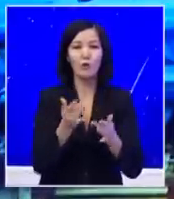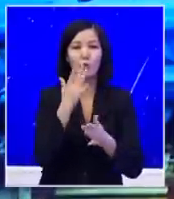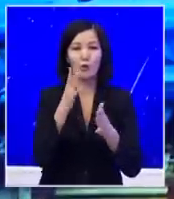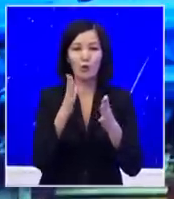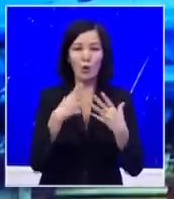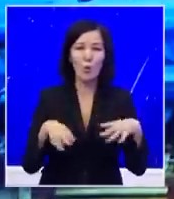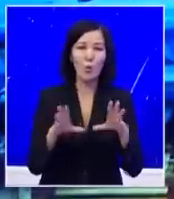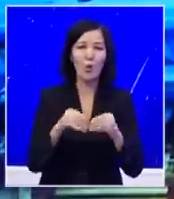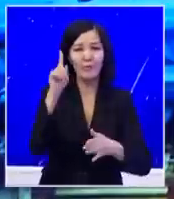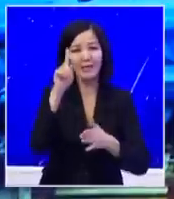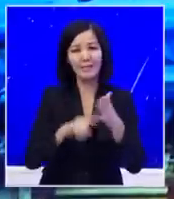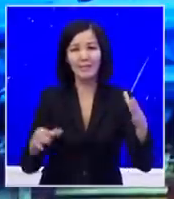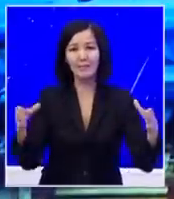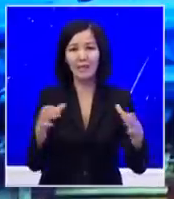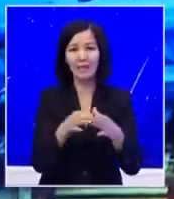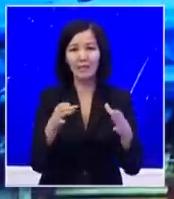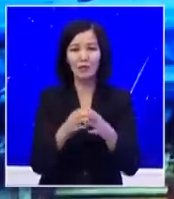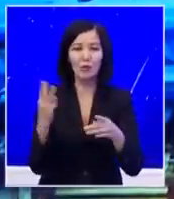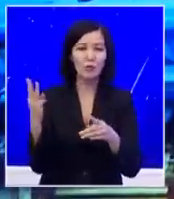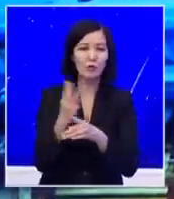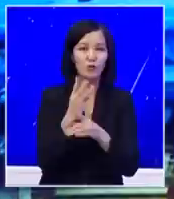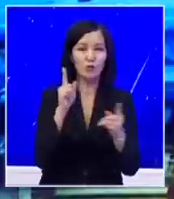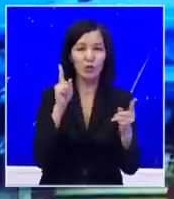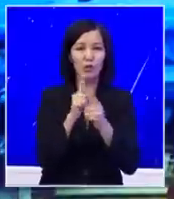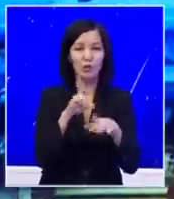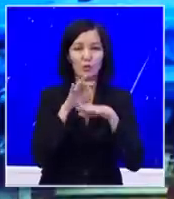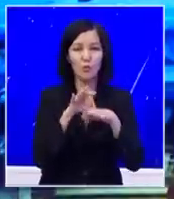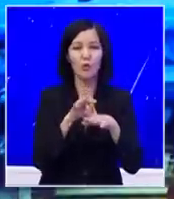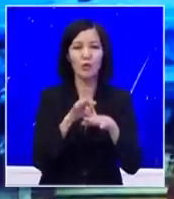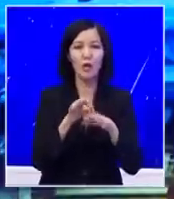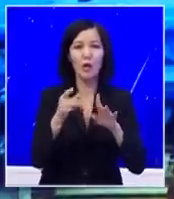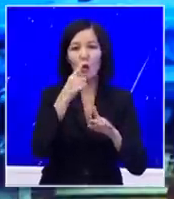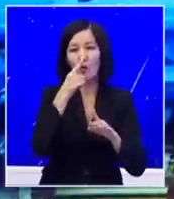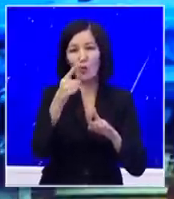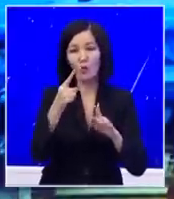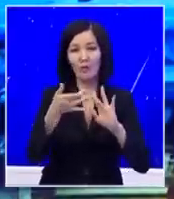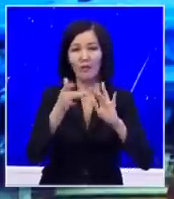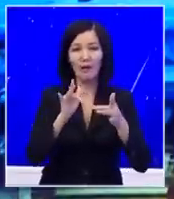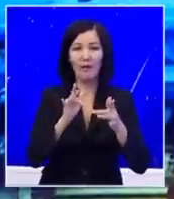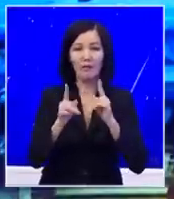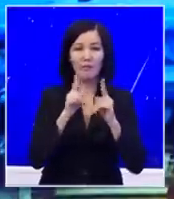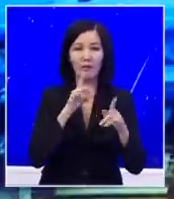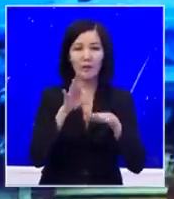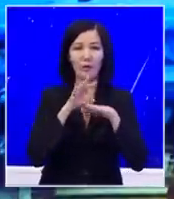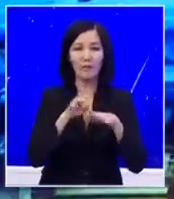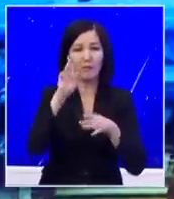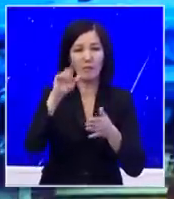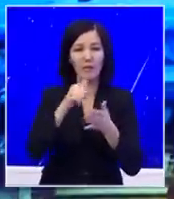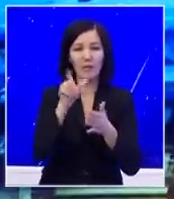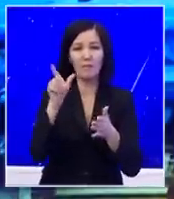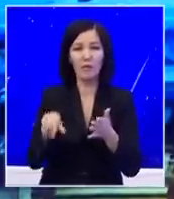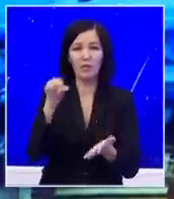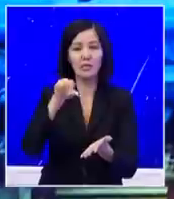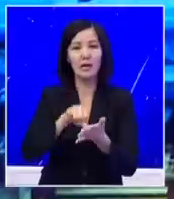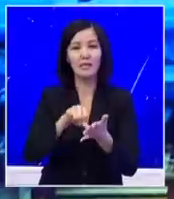ұлттық қоғамдық сенім кеңес мүшелерінің 3-ші кездесу өтті. Онлайн форматта болған бас қосуға мемлекет басшысы да қатысты.